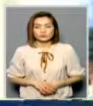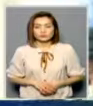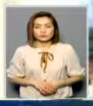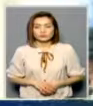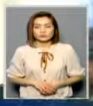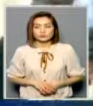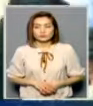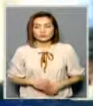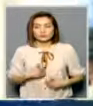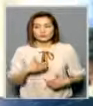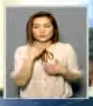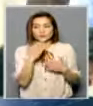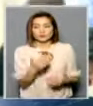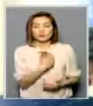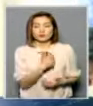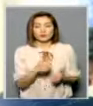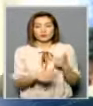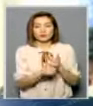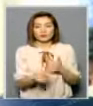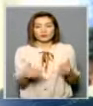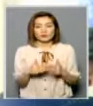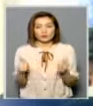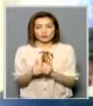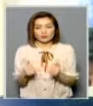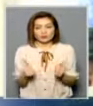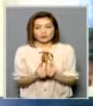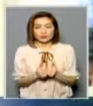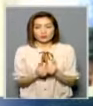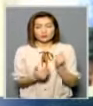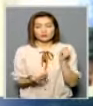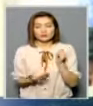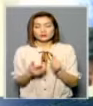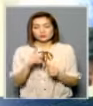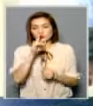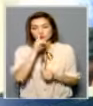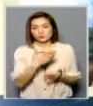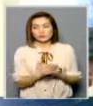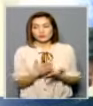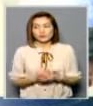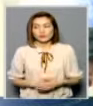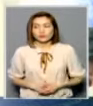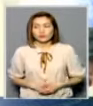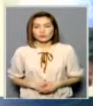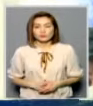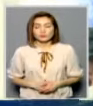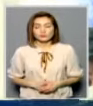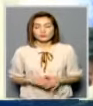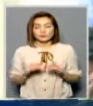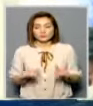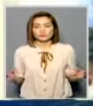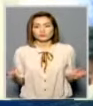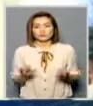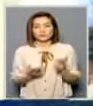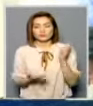де сұрайтын, әр адам үйінің жанында төрт ағаштан епсек шынына біздің өсіп келе жатқан ұрпақтарымыз үшін керек